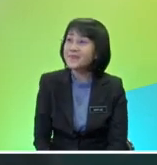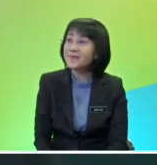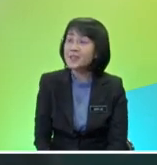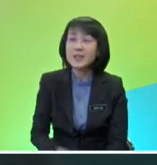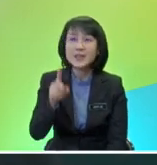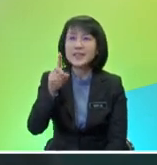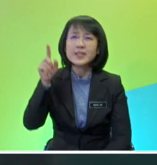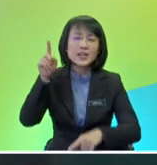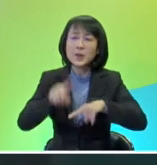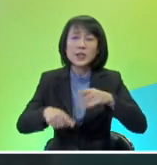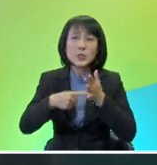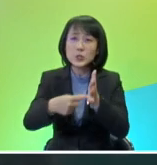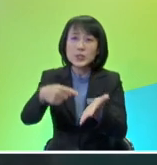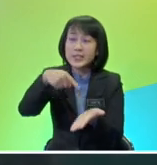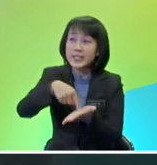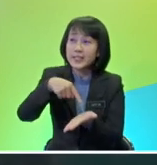sini. Dan